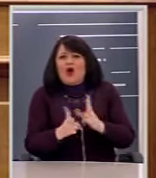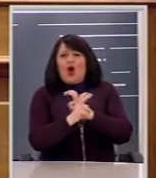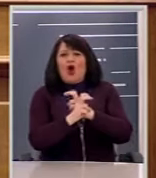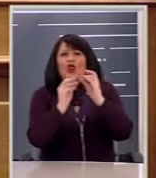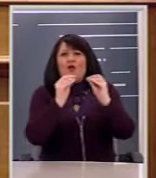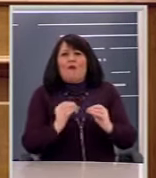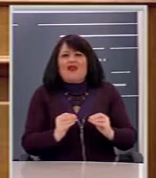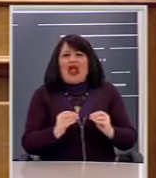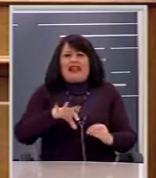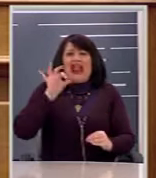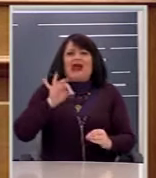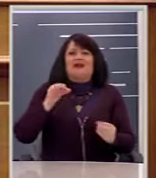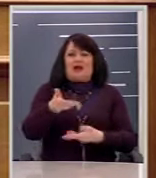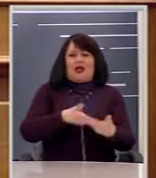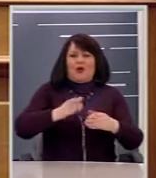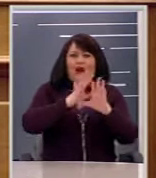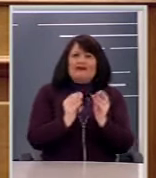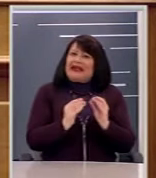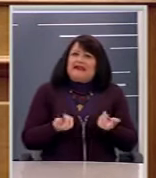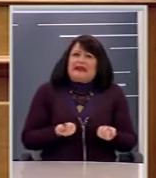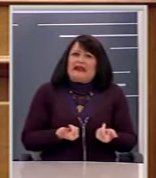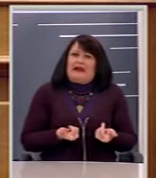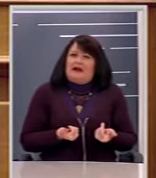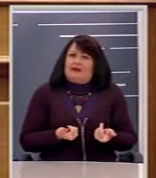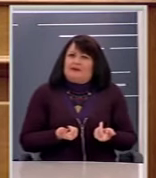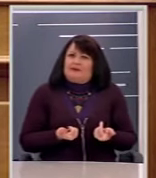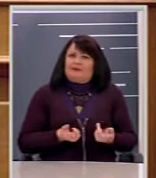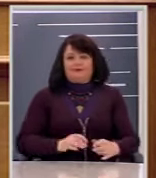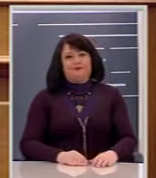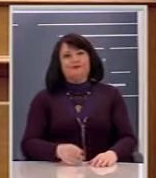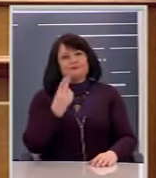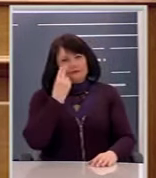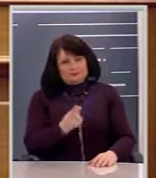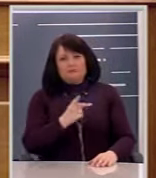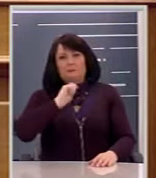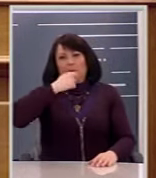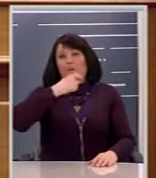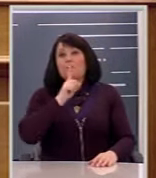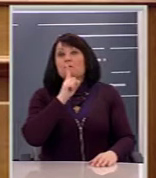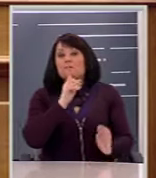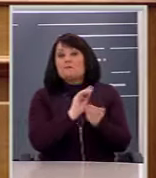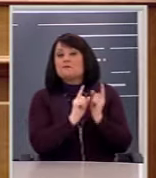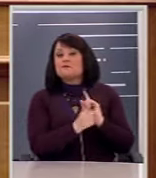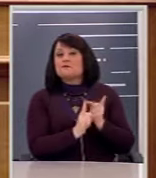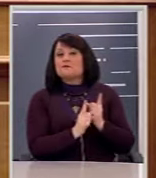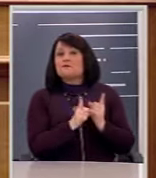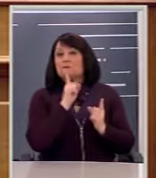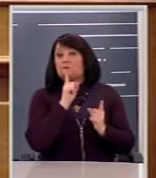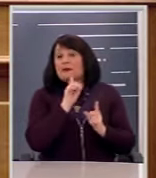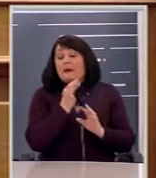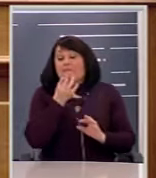ανταλλακτικών, και τότε θα βρούμε γιατί υπάρχει αυτή η ομερτά. Και εδώ, κυρίες και κύριοι